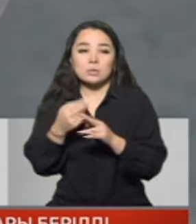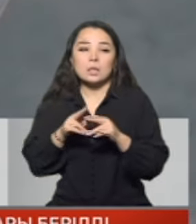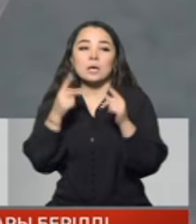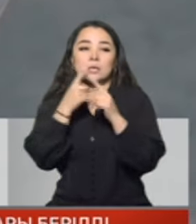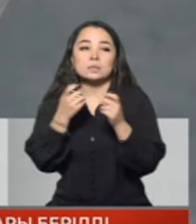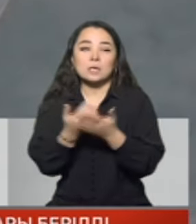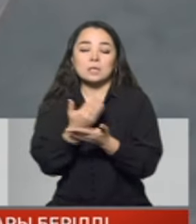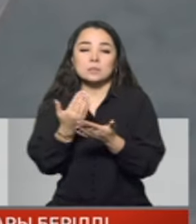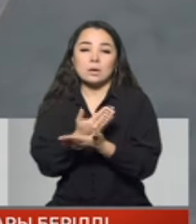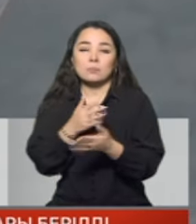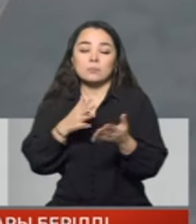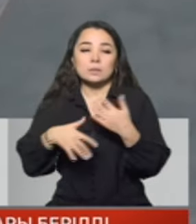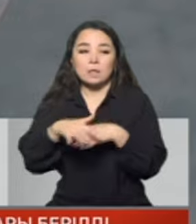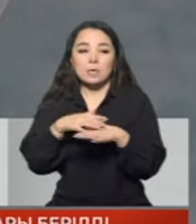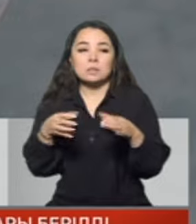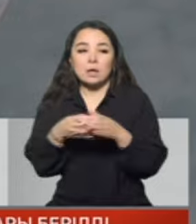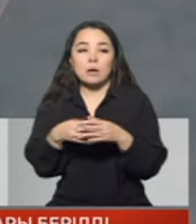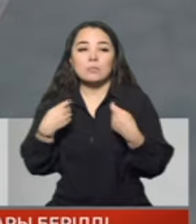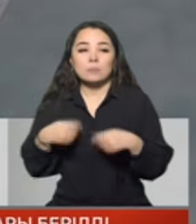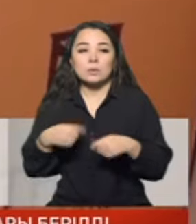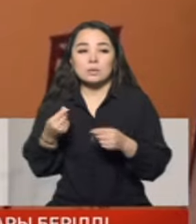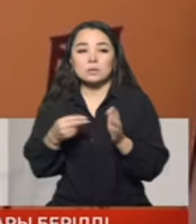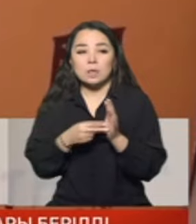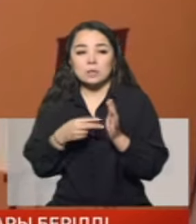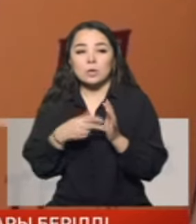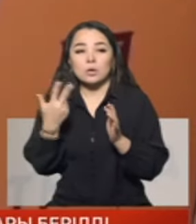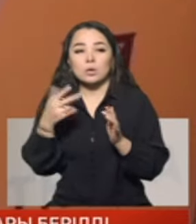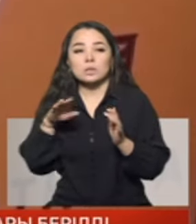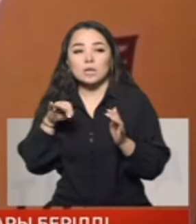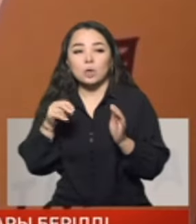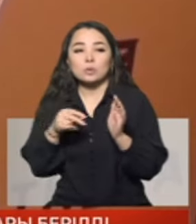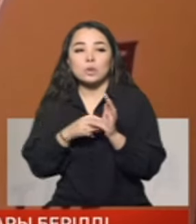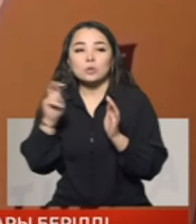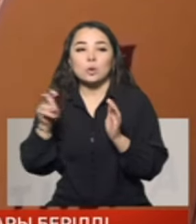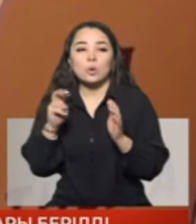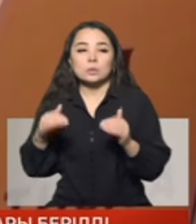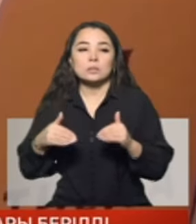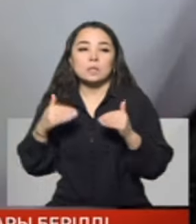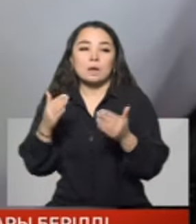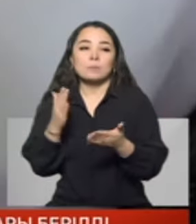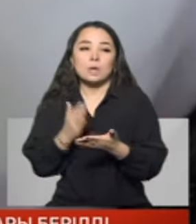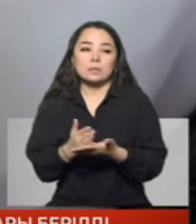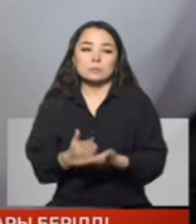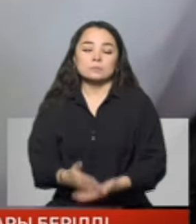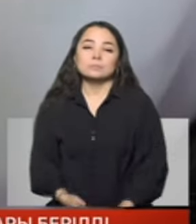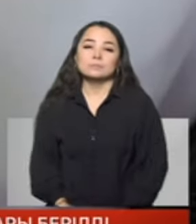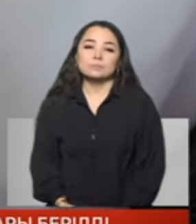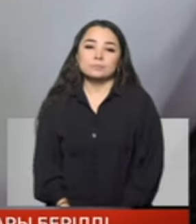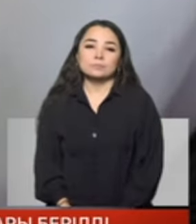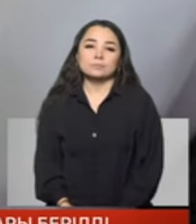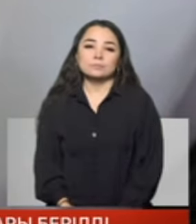дерегінше, жаһандық криптовалюта нарығының көлемі 3 триллион доллардан асып кеткен.